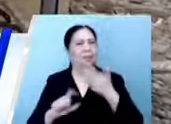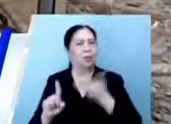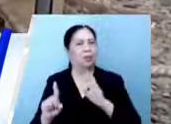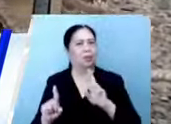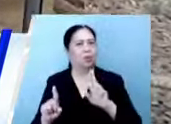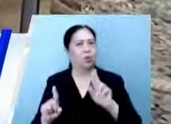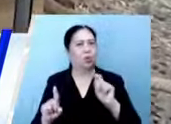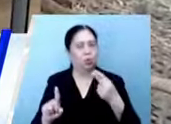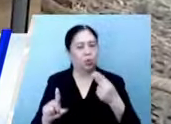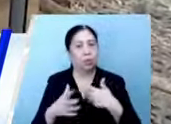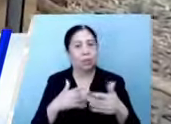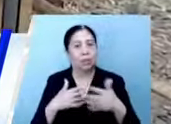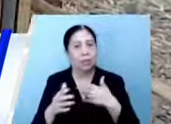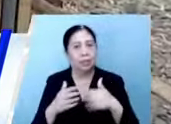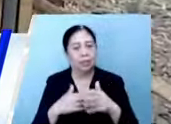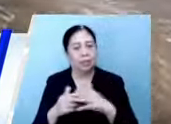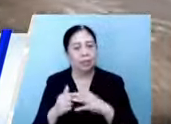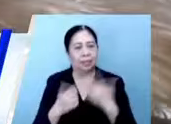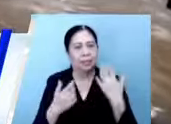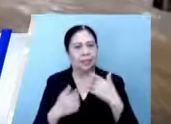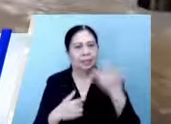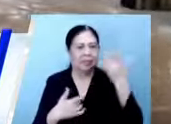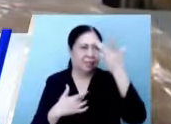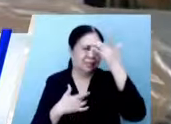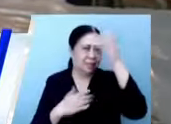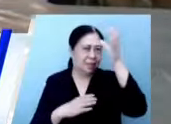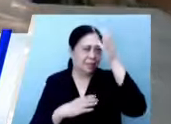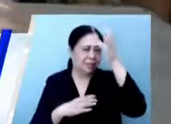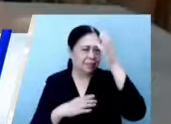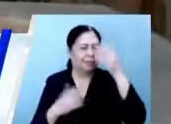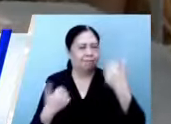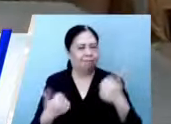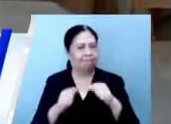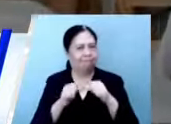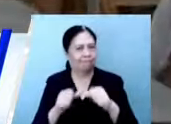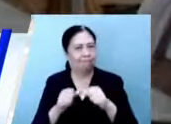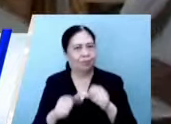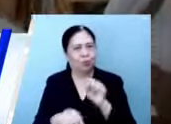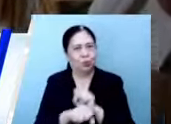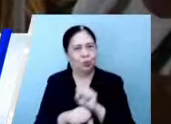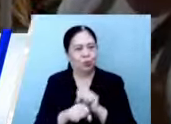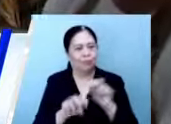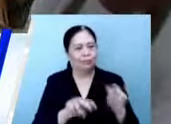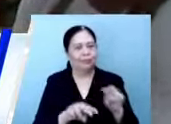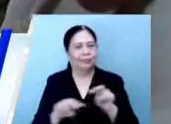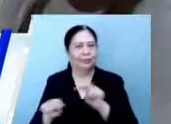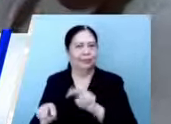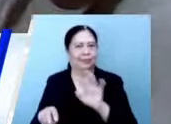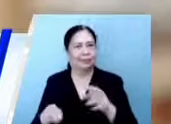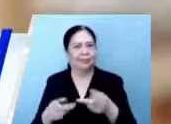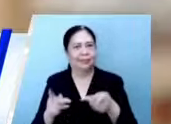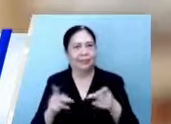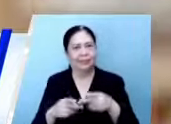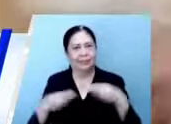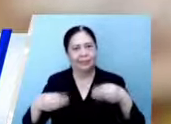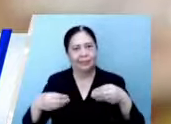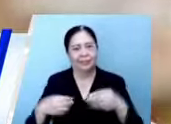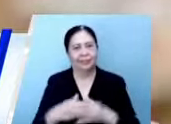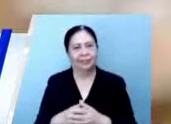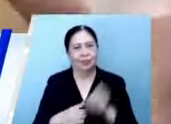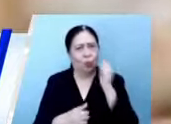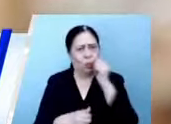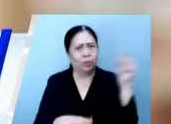kanyang pakikipagbuno sa sakit na cancer ay hands-on sa pagbabantay sa kanilang pwesto. Ay, lagi po ako nandito, kaya